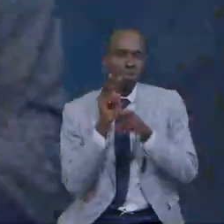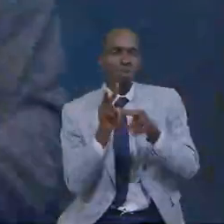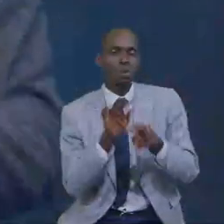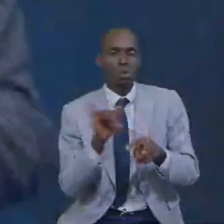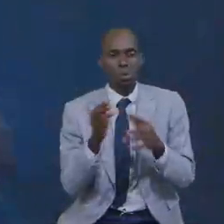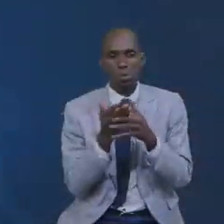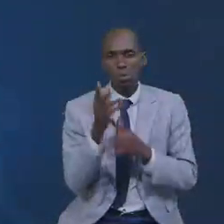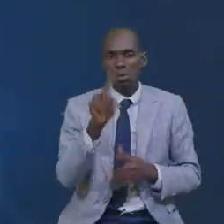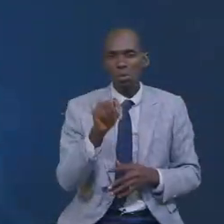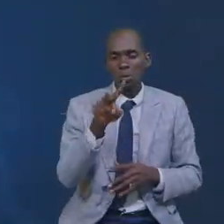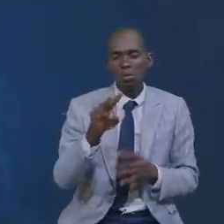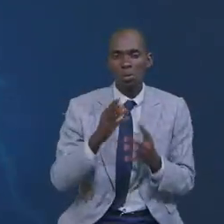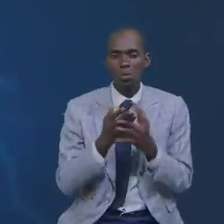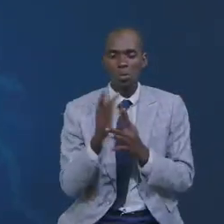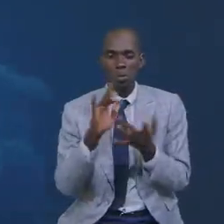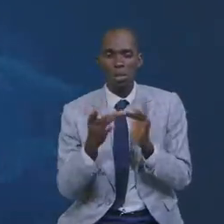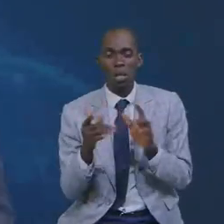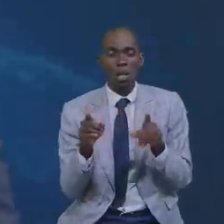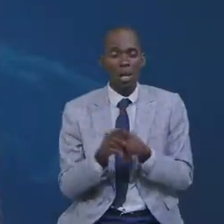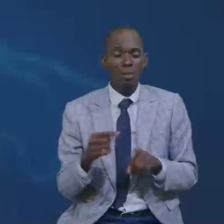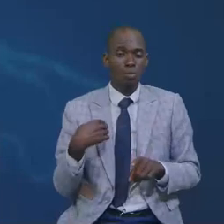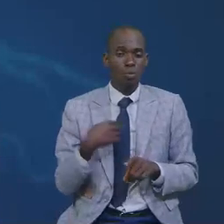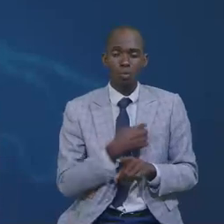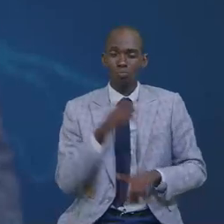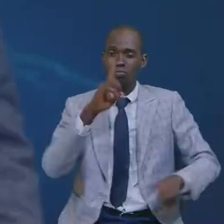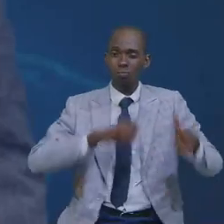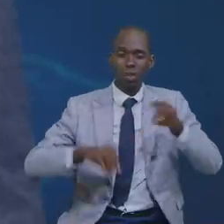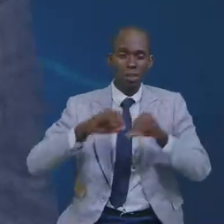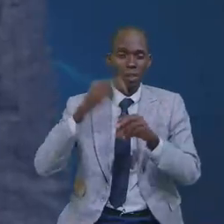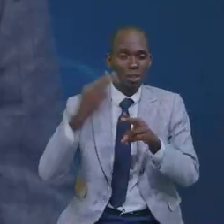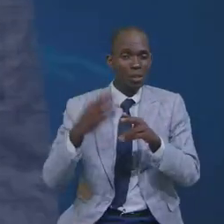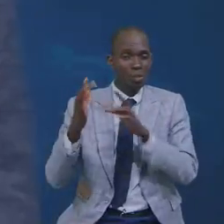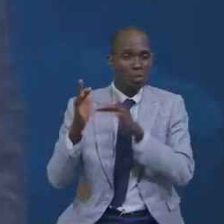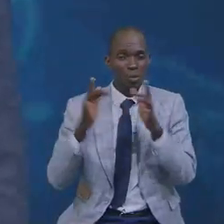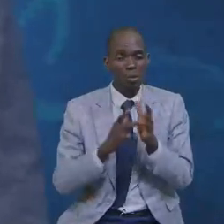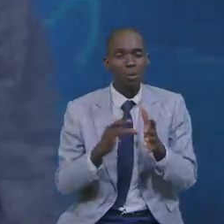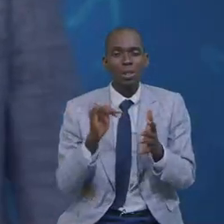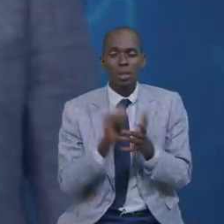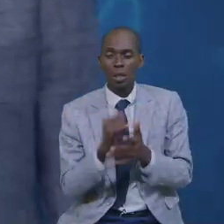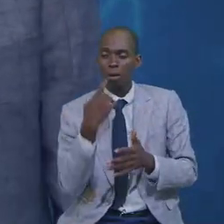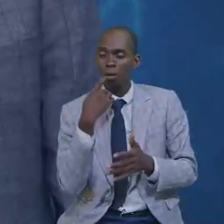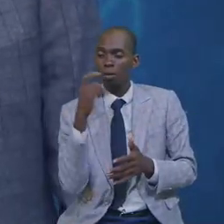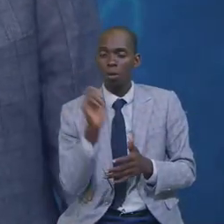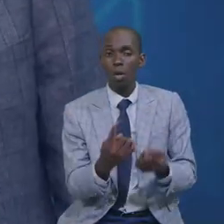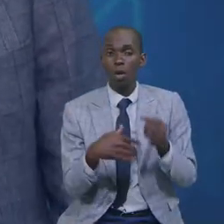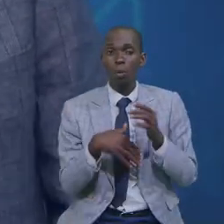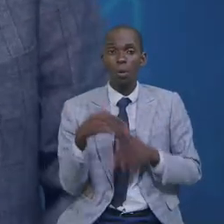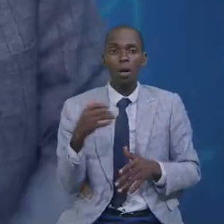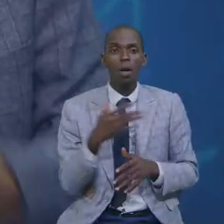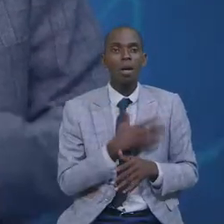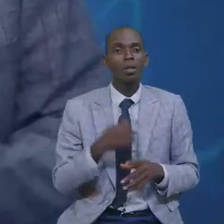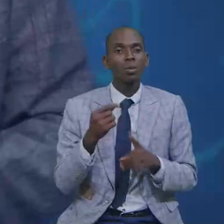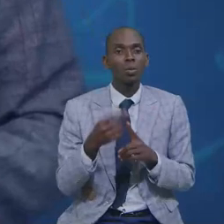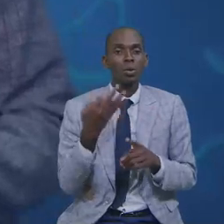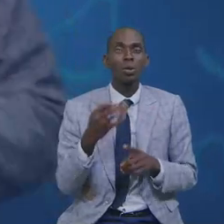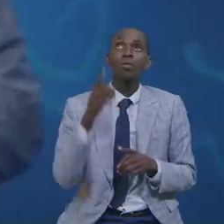ceux qui sont la radio à la télévision comme nous mentions le nom de Jésus le décret sort et la Parole de